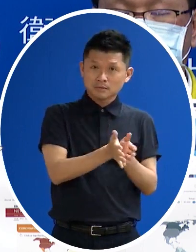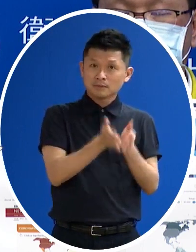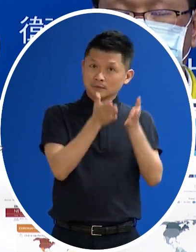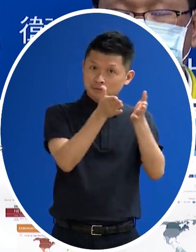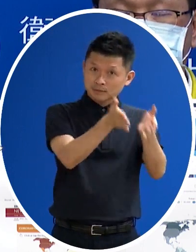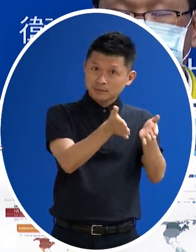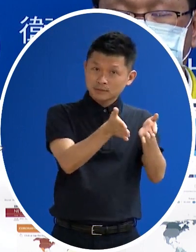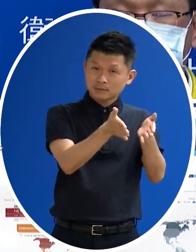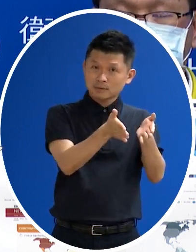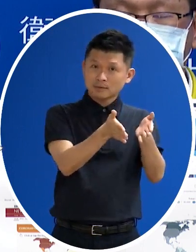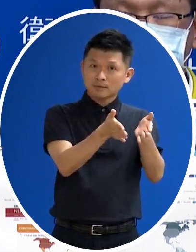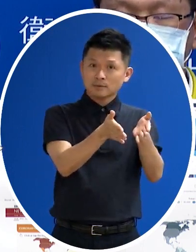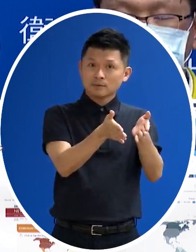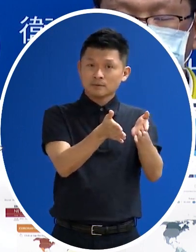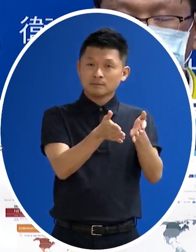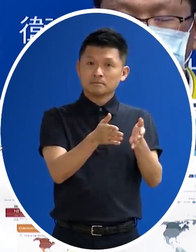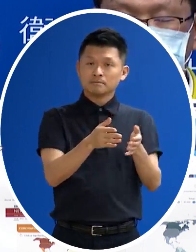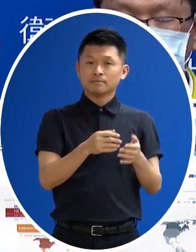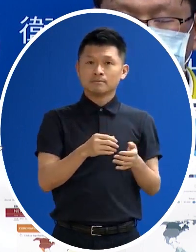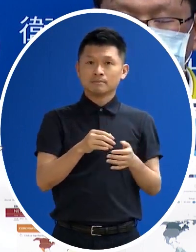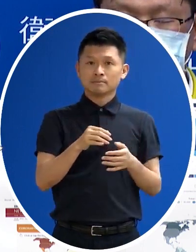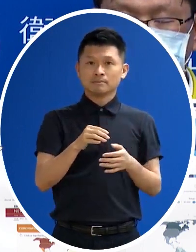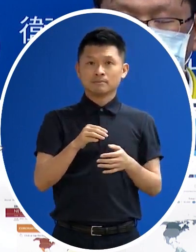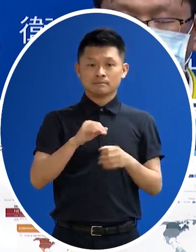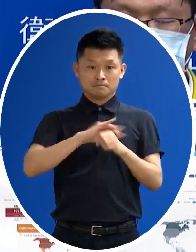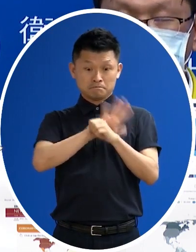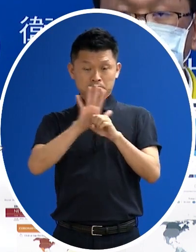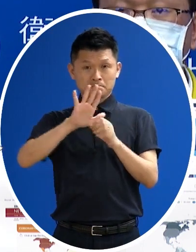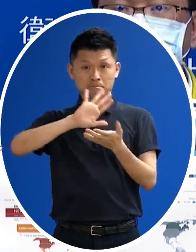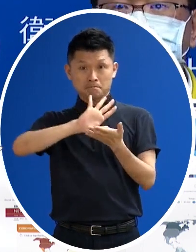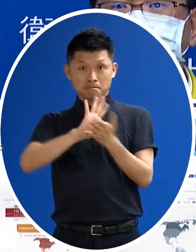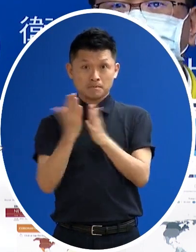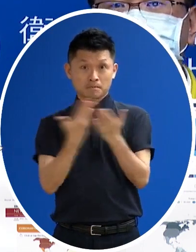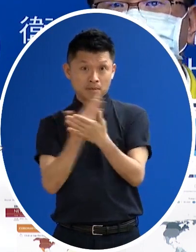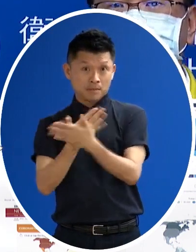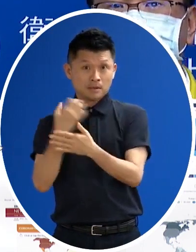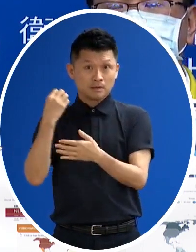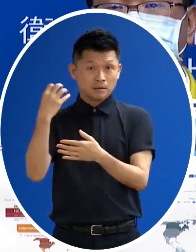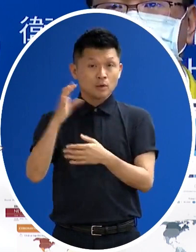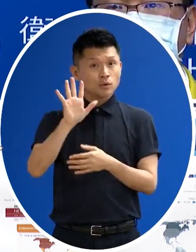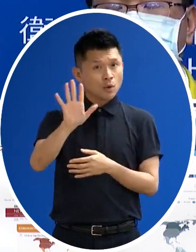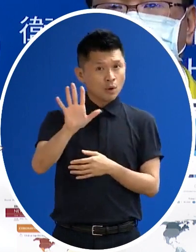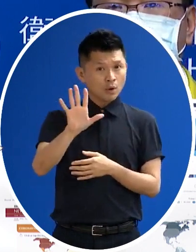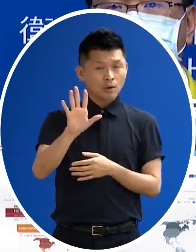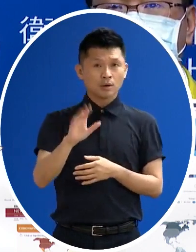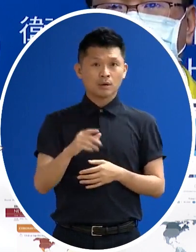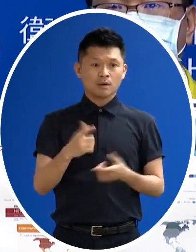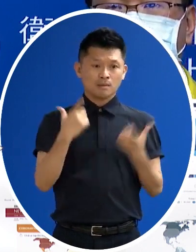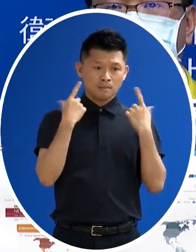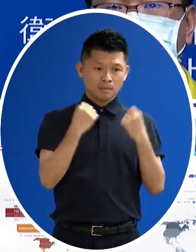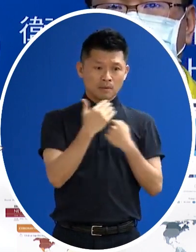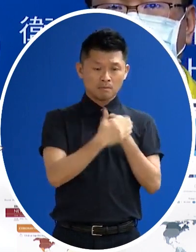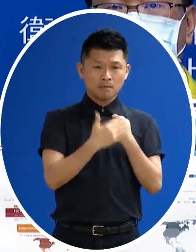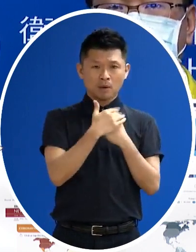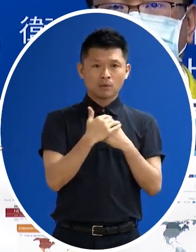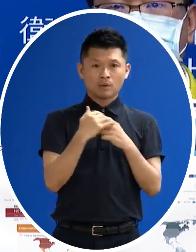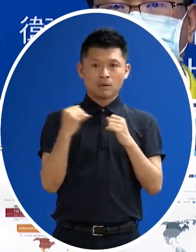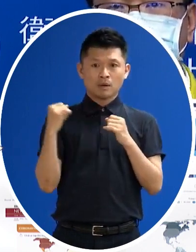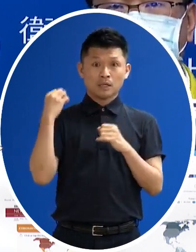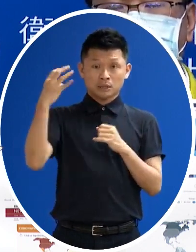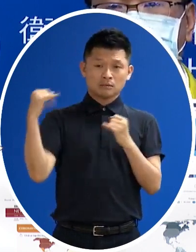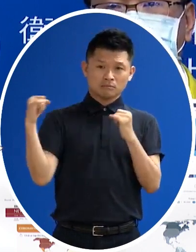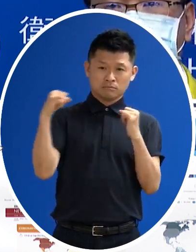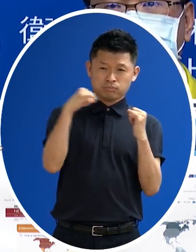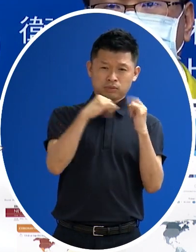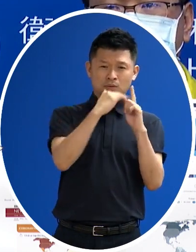针对是不是有可能会有变种病毒，那原来的保护力确实是会有下降的一个状况，